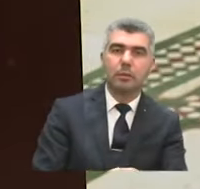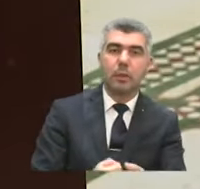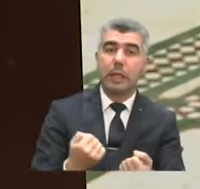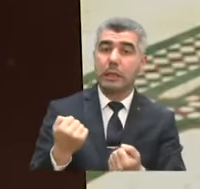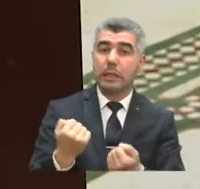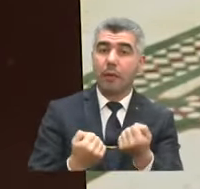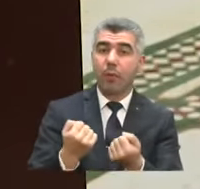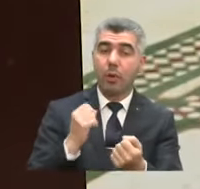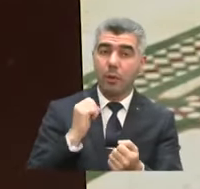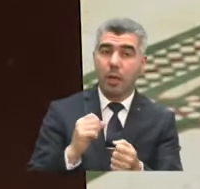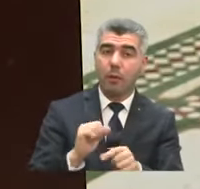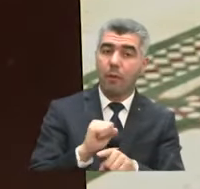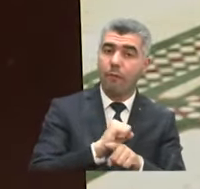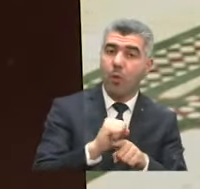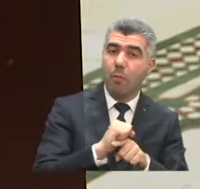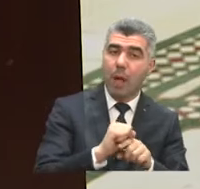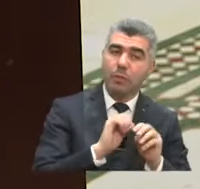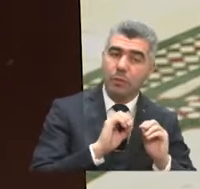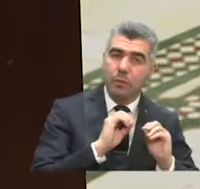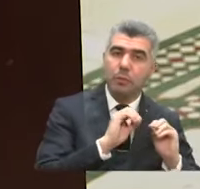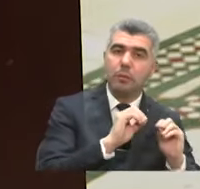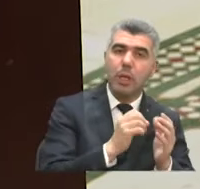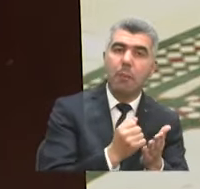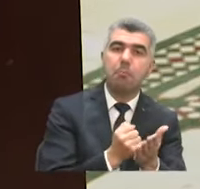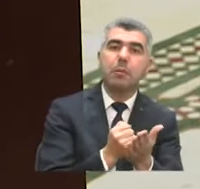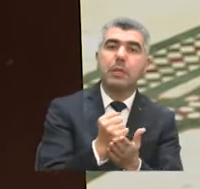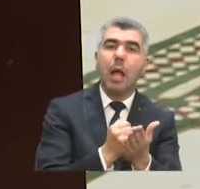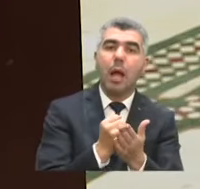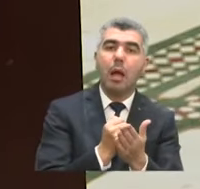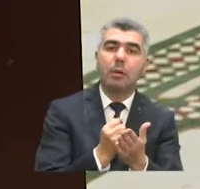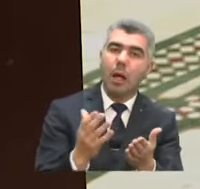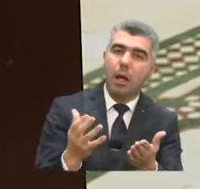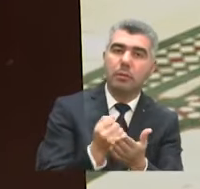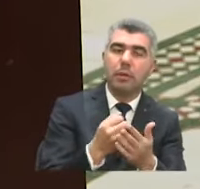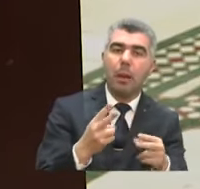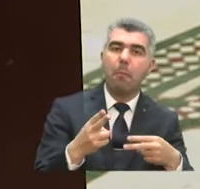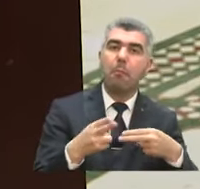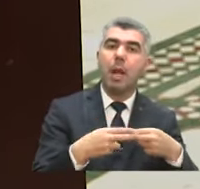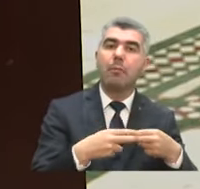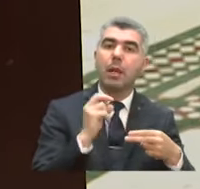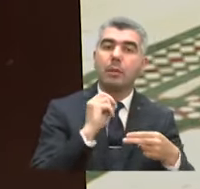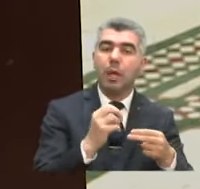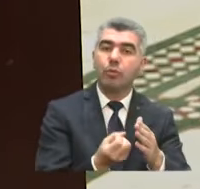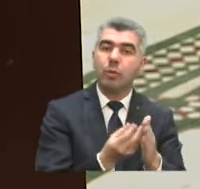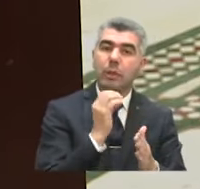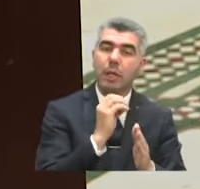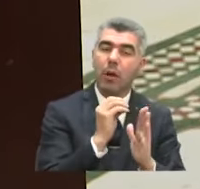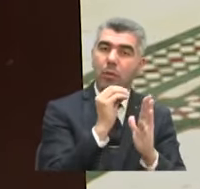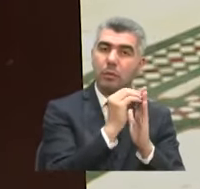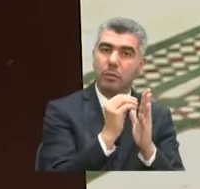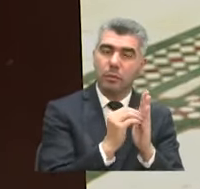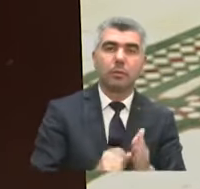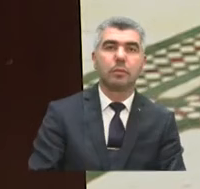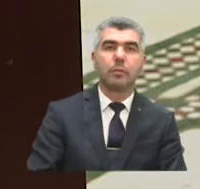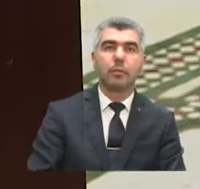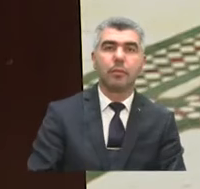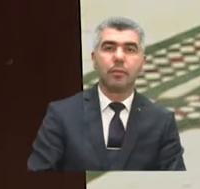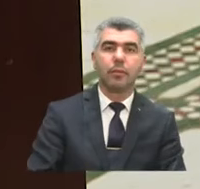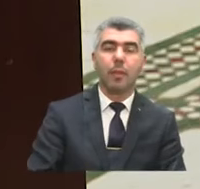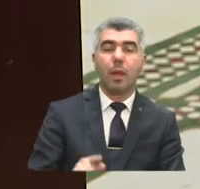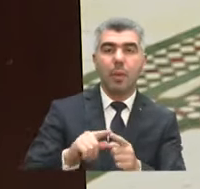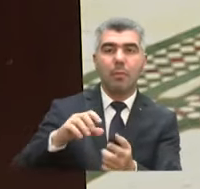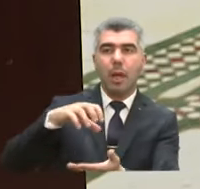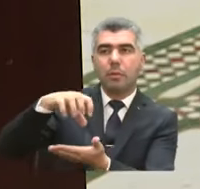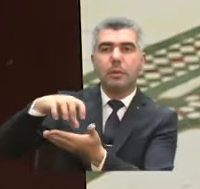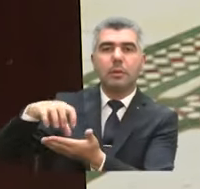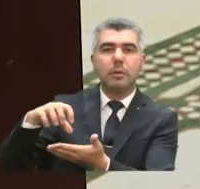الوزارة بتطوير وتأهيل منظومة التكوين وامتحانات الحصول على رخصة السياقة مع إدماج التكنولوجيات الحديثة أيضا. أما فيما يخص المحطات